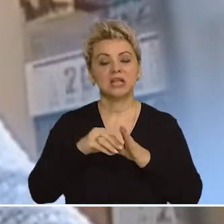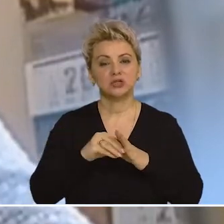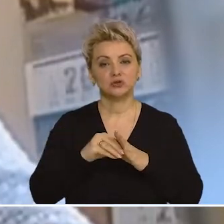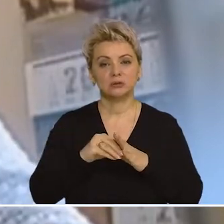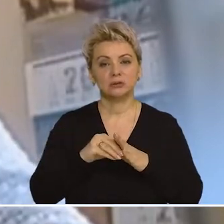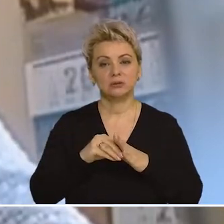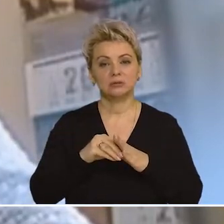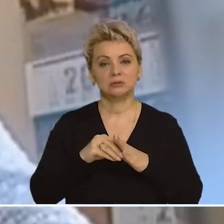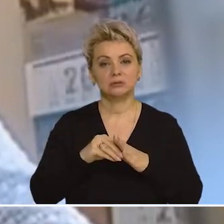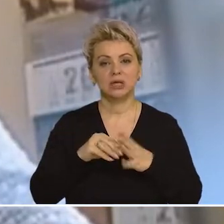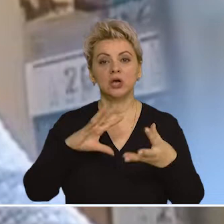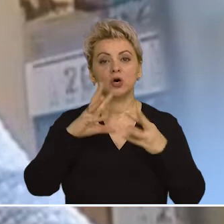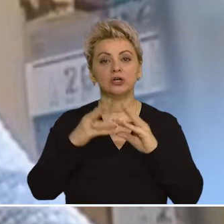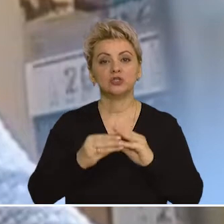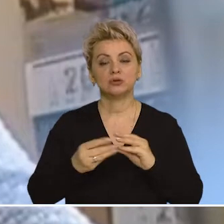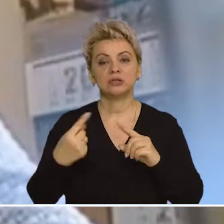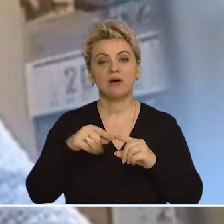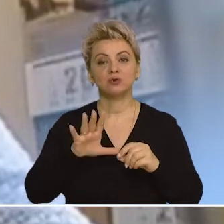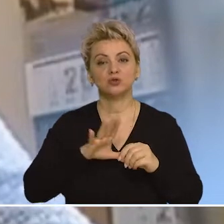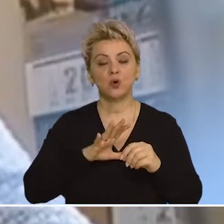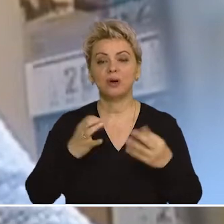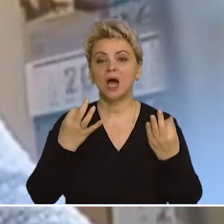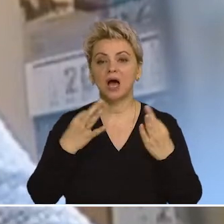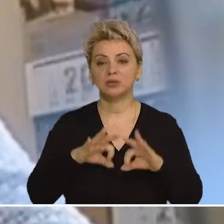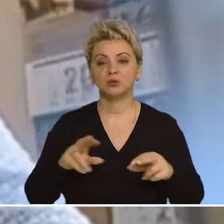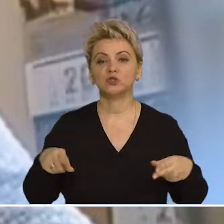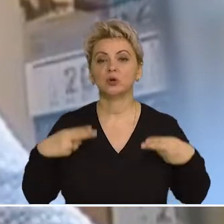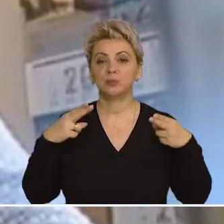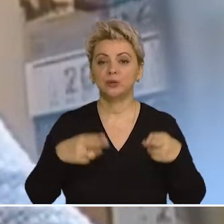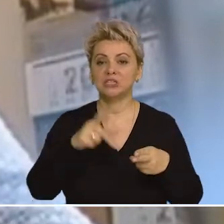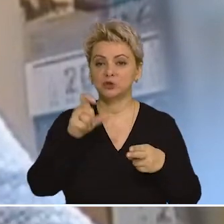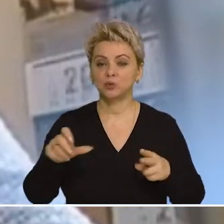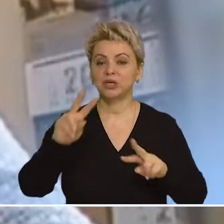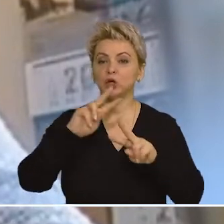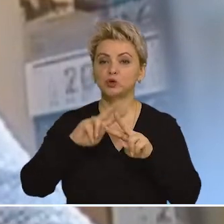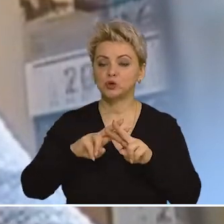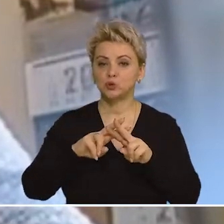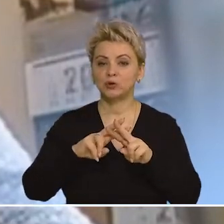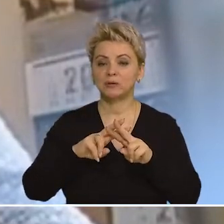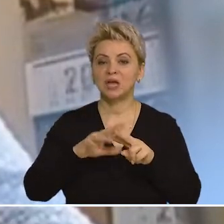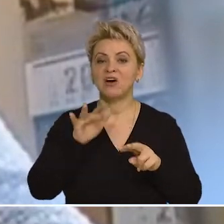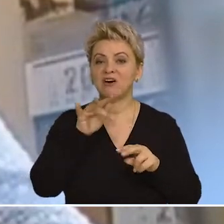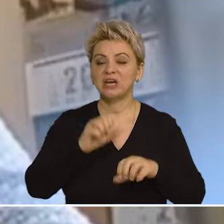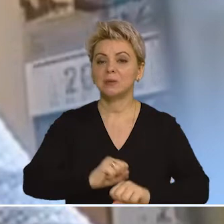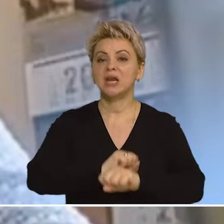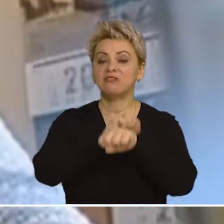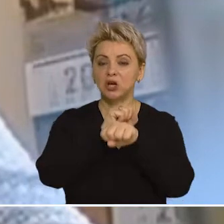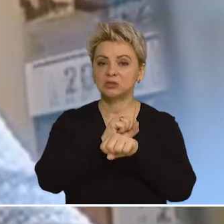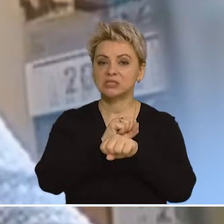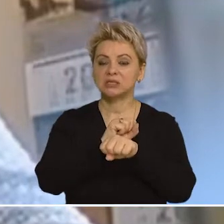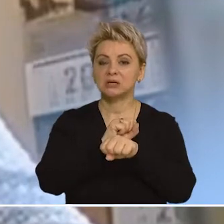Значит, в результате того, что были отпущены преступники из тюрем во время